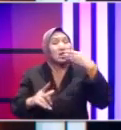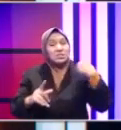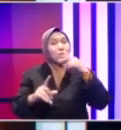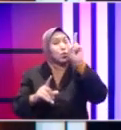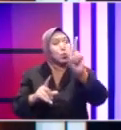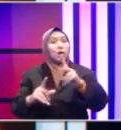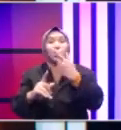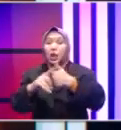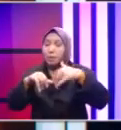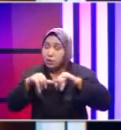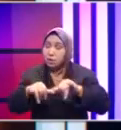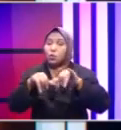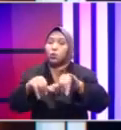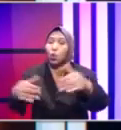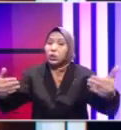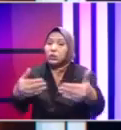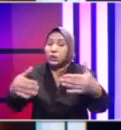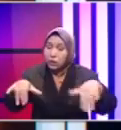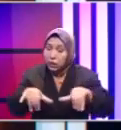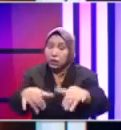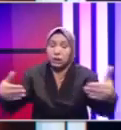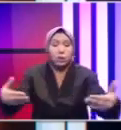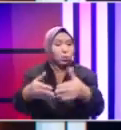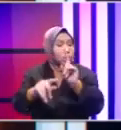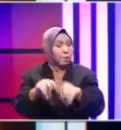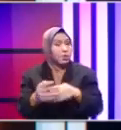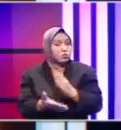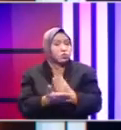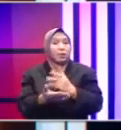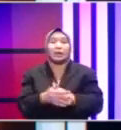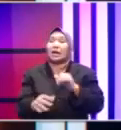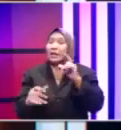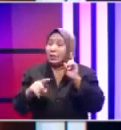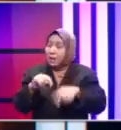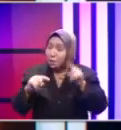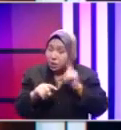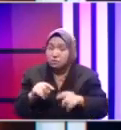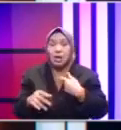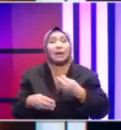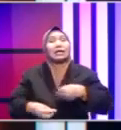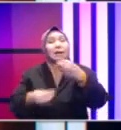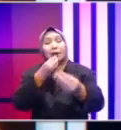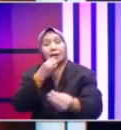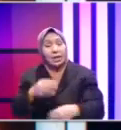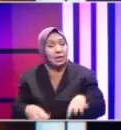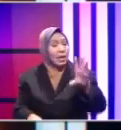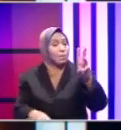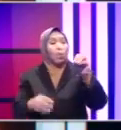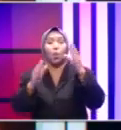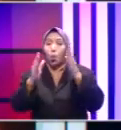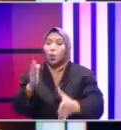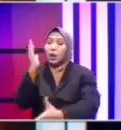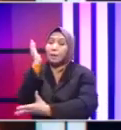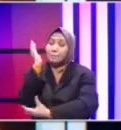karena tak boleh kita kenapa kita kena memberi makan 60 orang miskin Gadi chali tu'minu